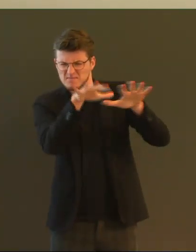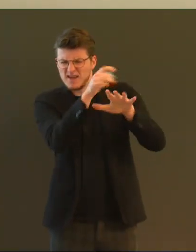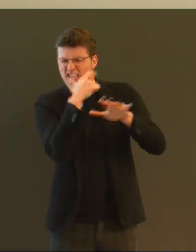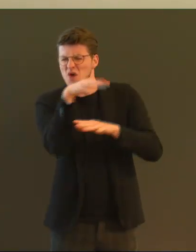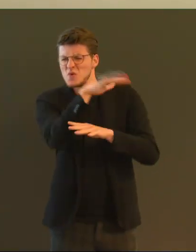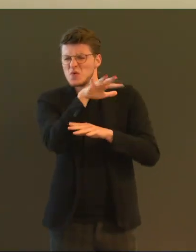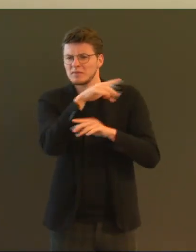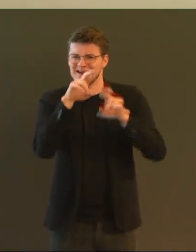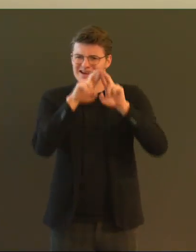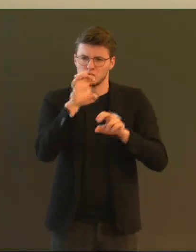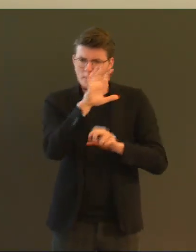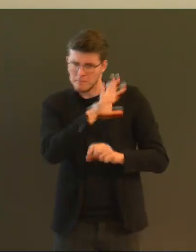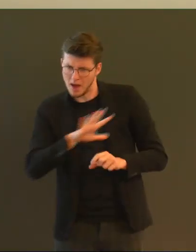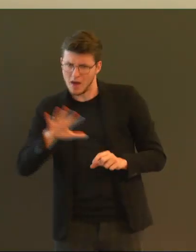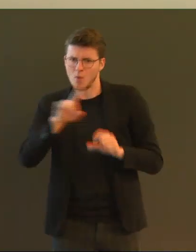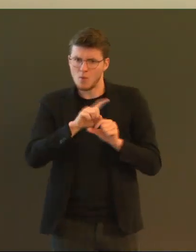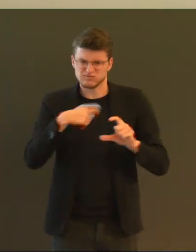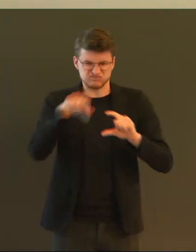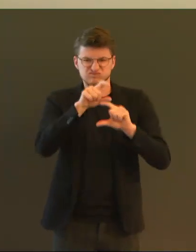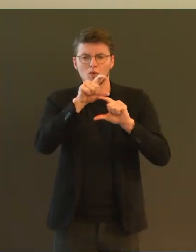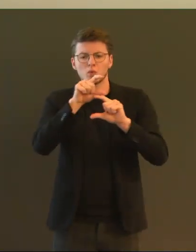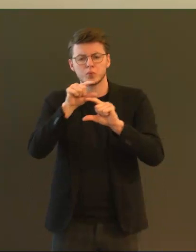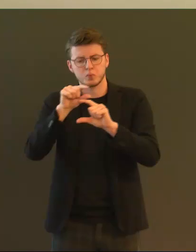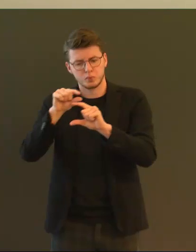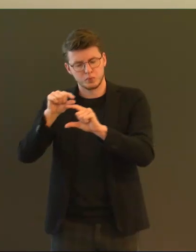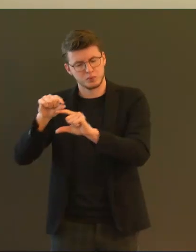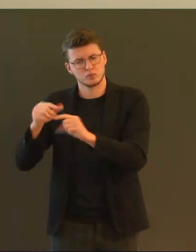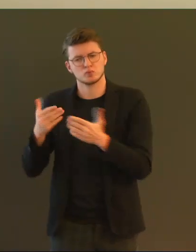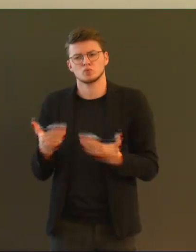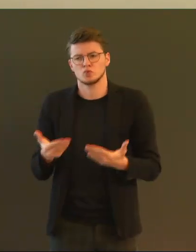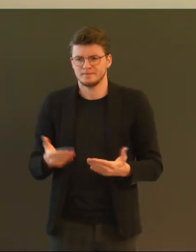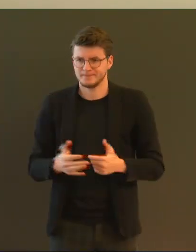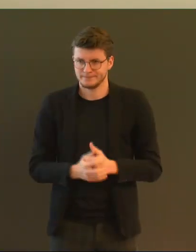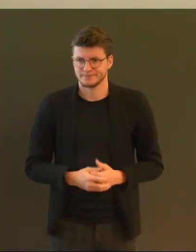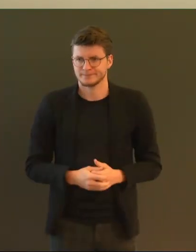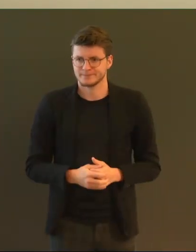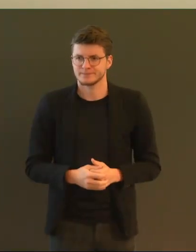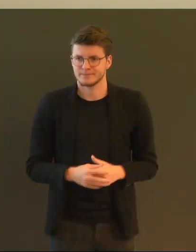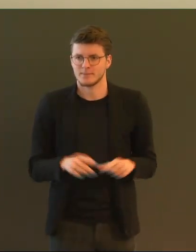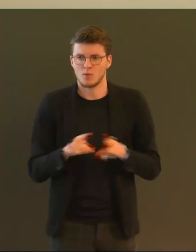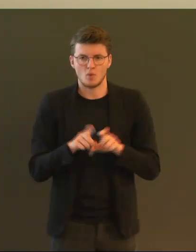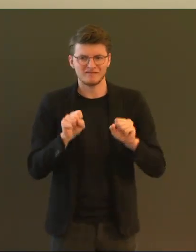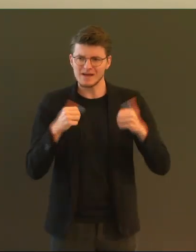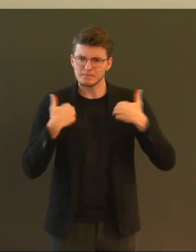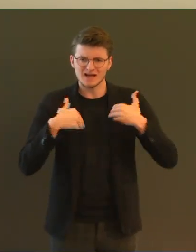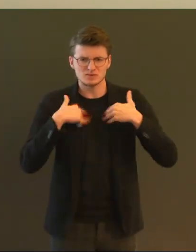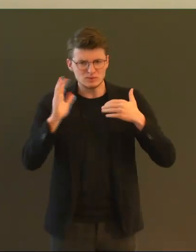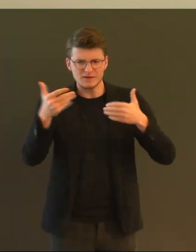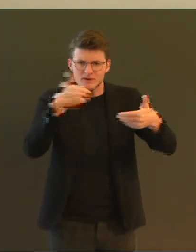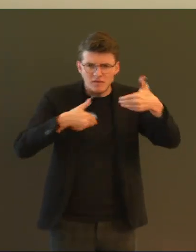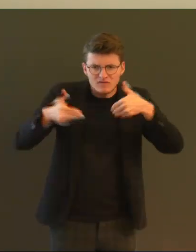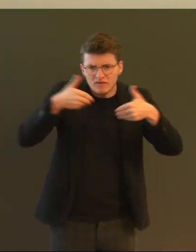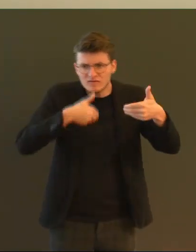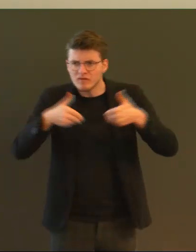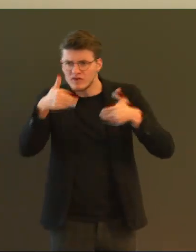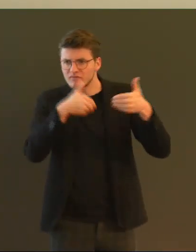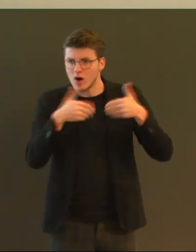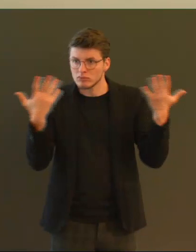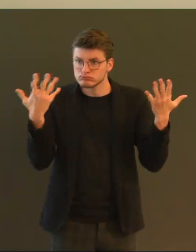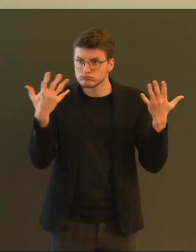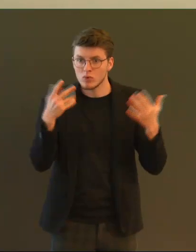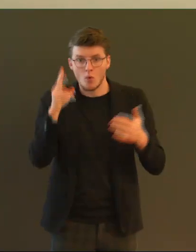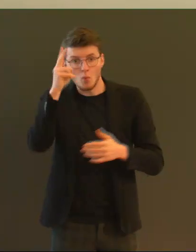We krijgen ook regelmatig de vraag van hoe vergelijkt deze COVID-19-epidemie zich met een klassiek